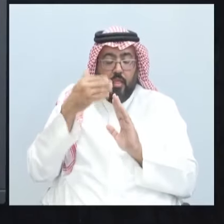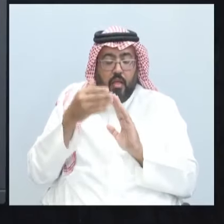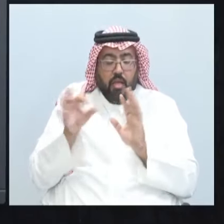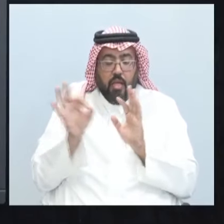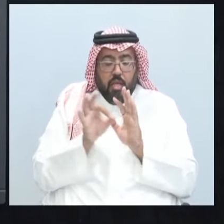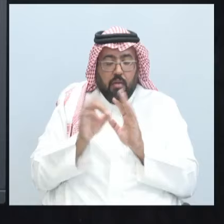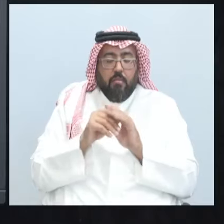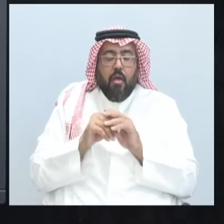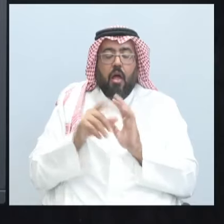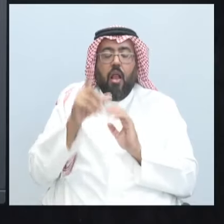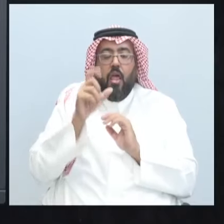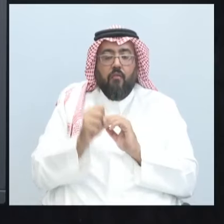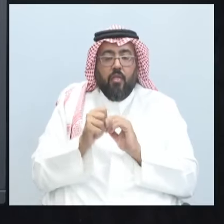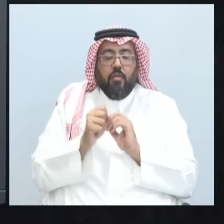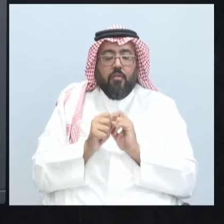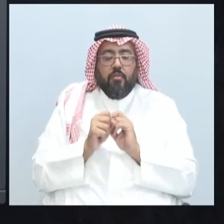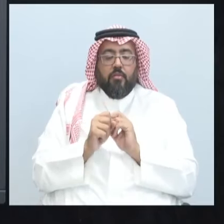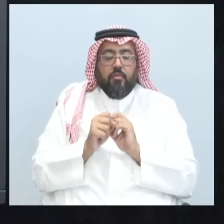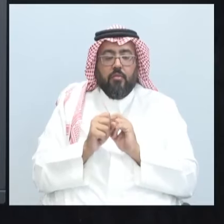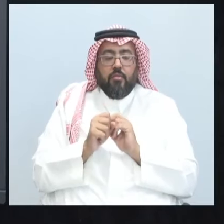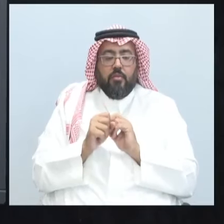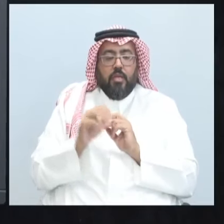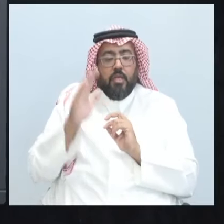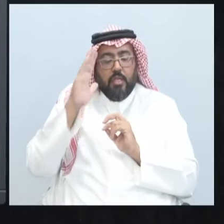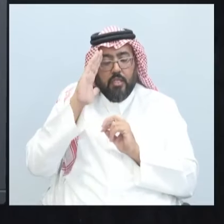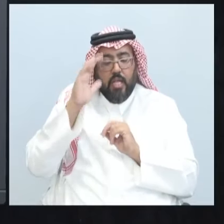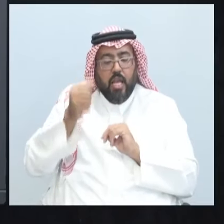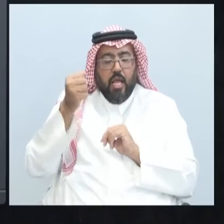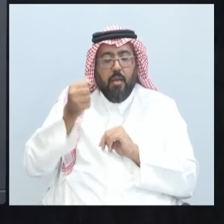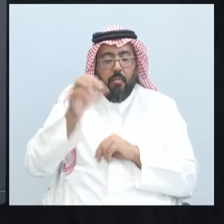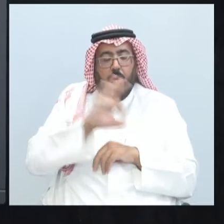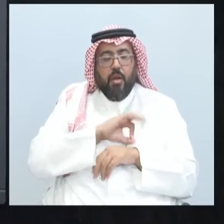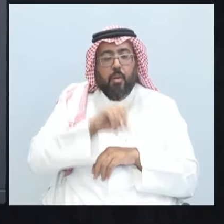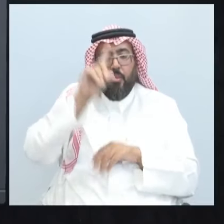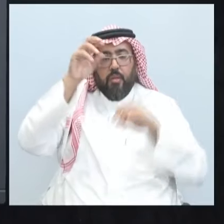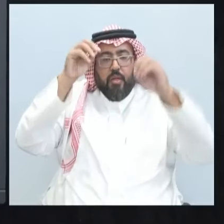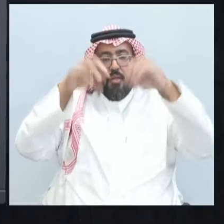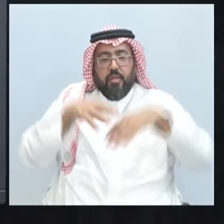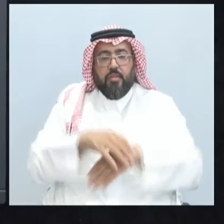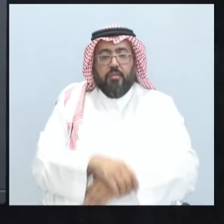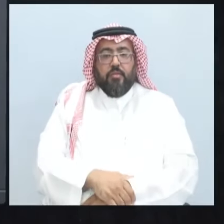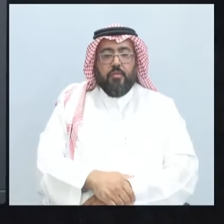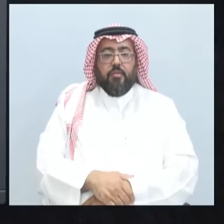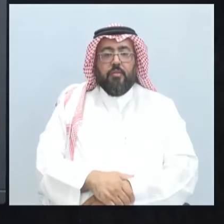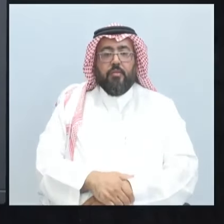قريب دمتم في حفظ الله تعالى ورعايته والسلام عليكم ورحمه الله وبركاته